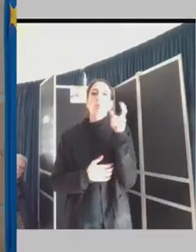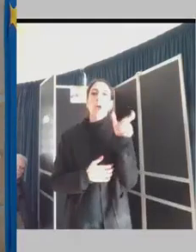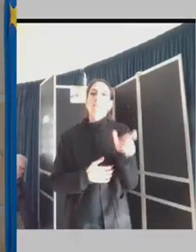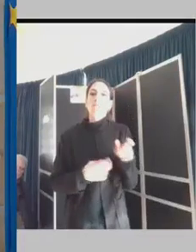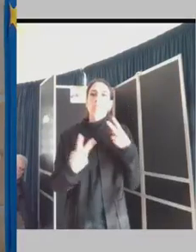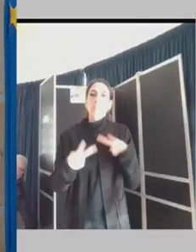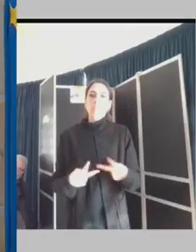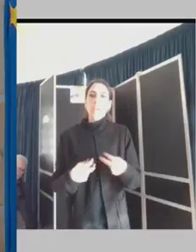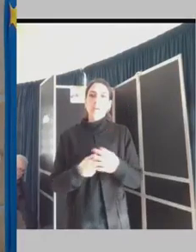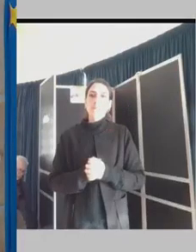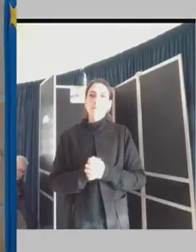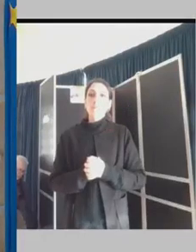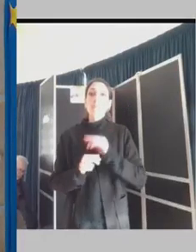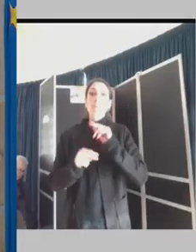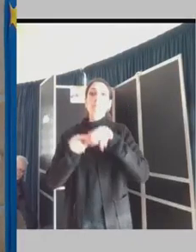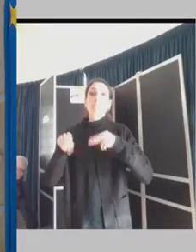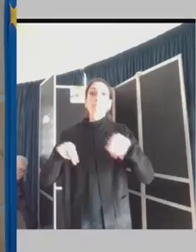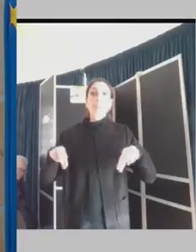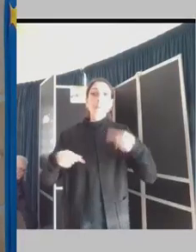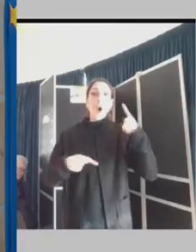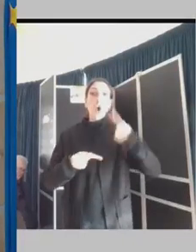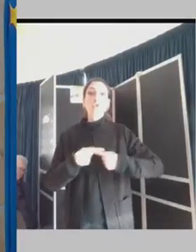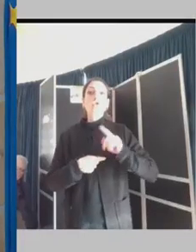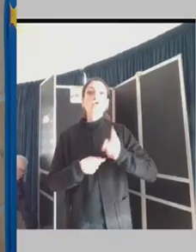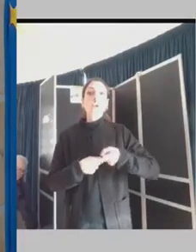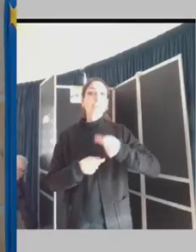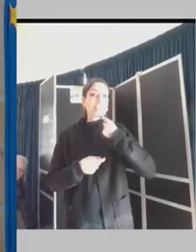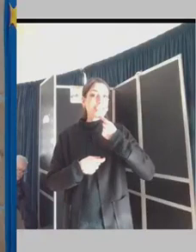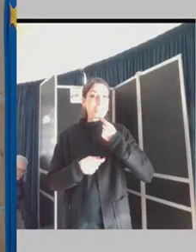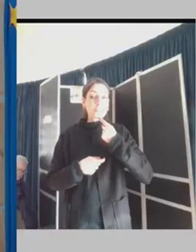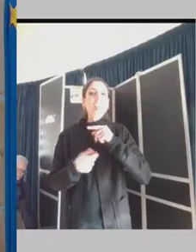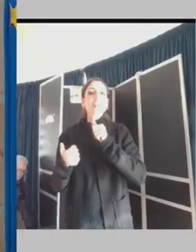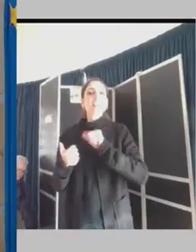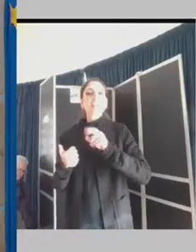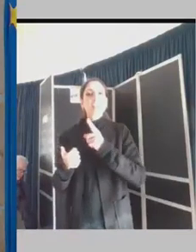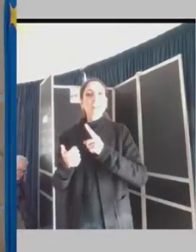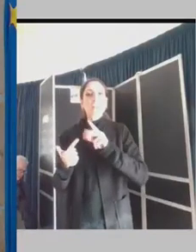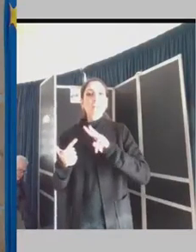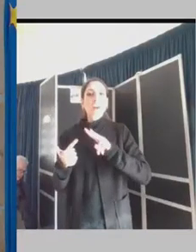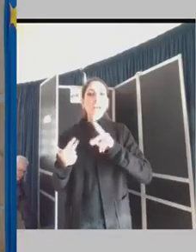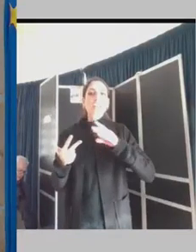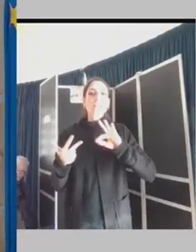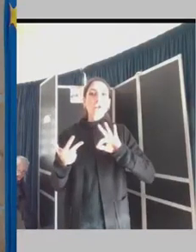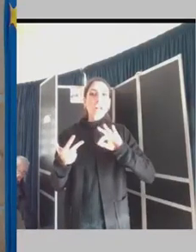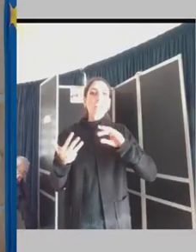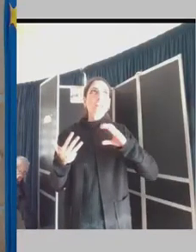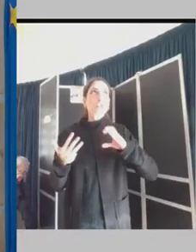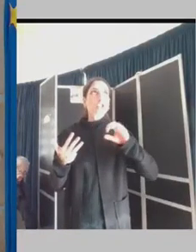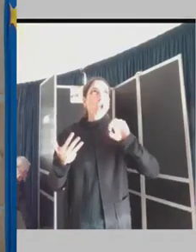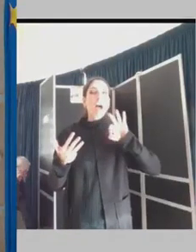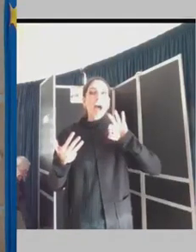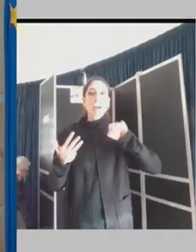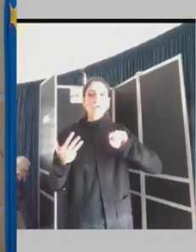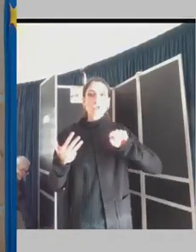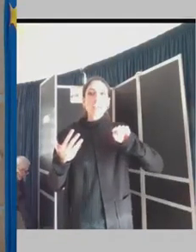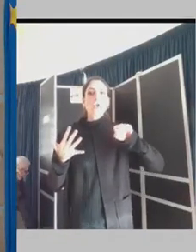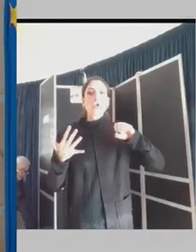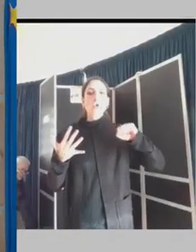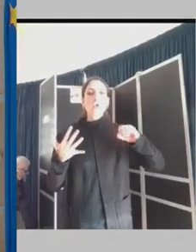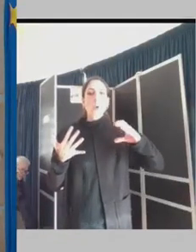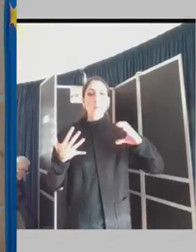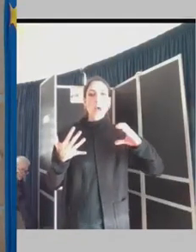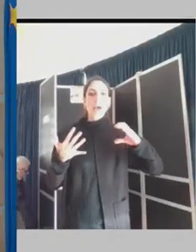Firmatari dell'ordine del giorno sono i consiglieri De Vivo, Vaccari, Borrelli, Bellassai, Cirisola, Angelini, Cucunato e